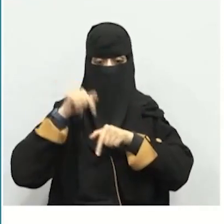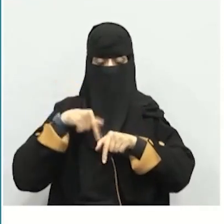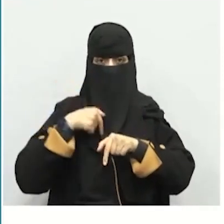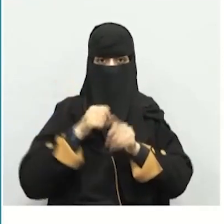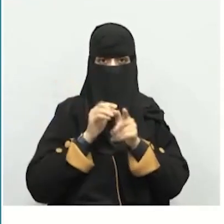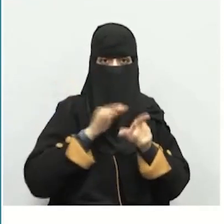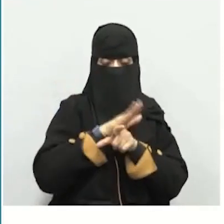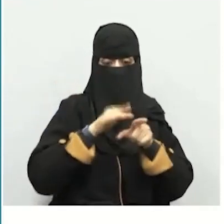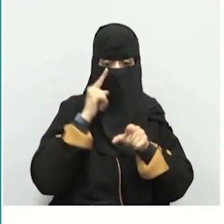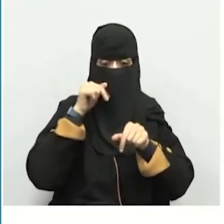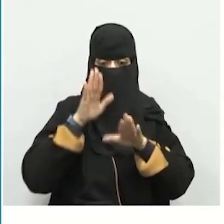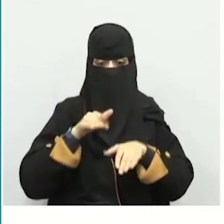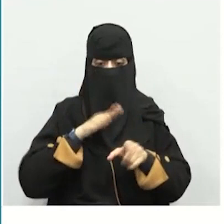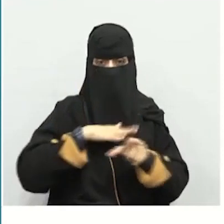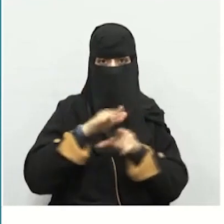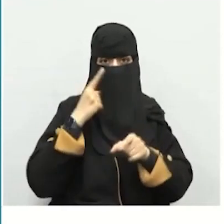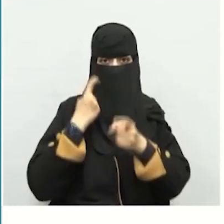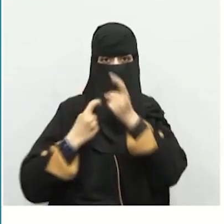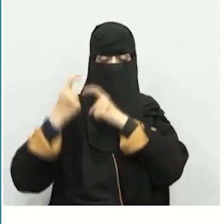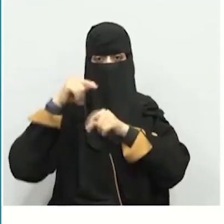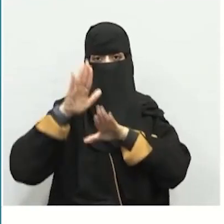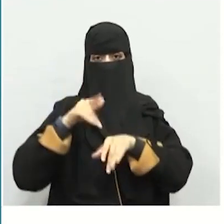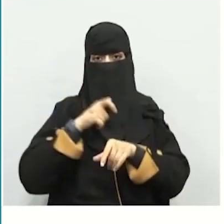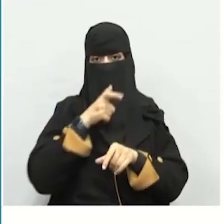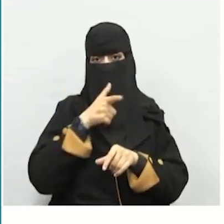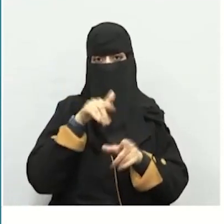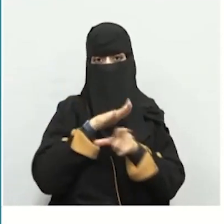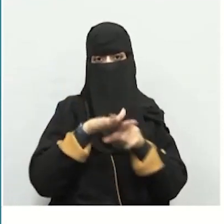العناية بالتراث الوطني.